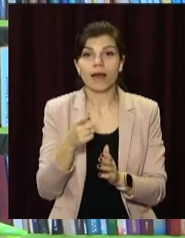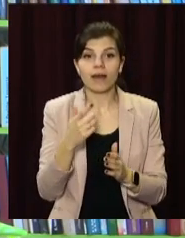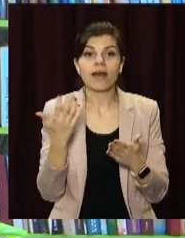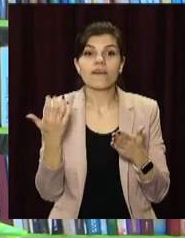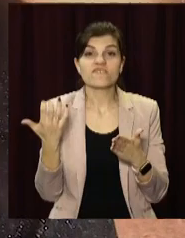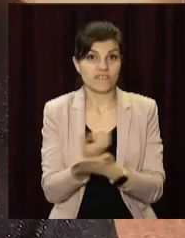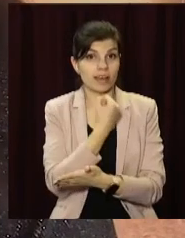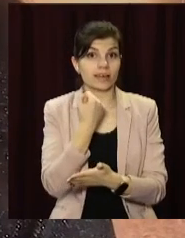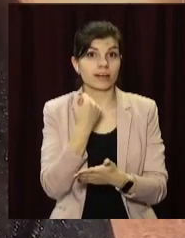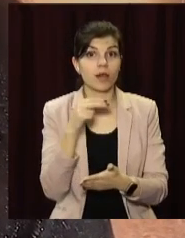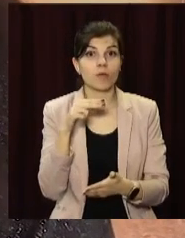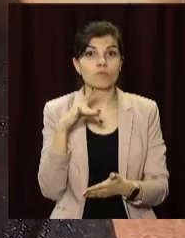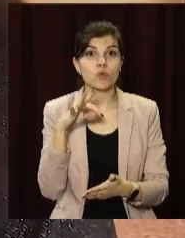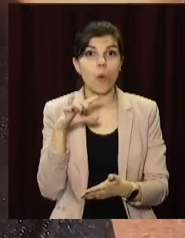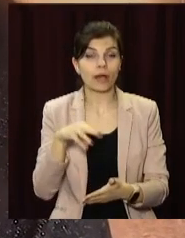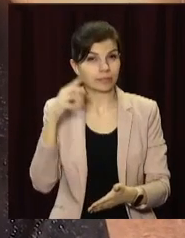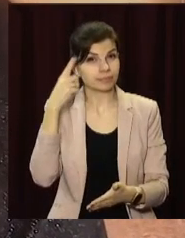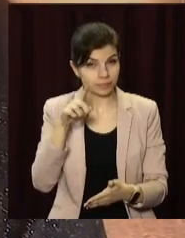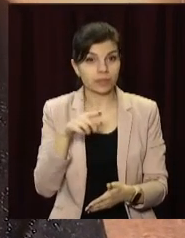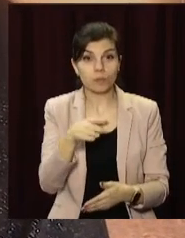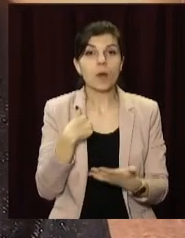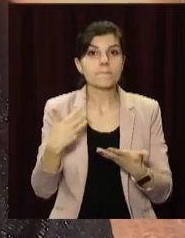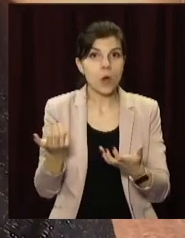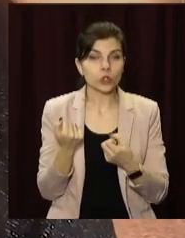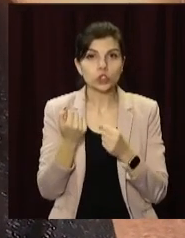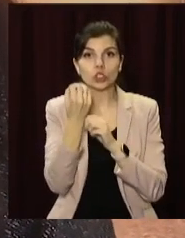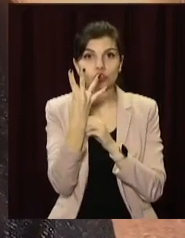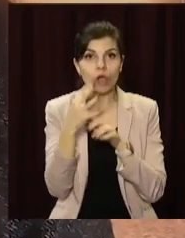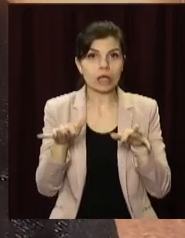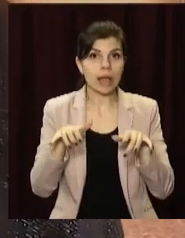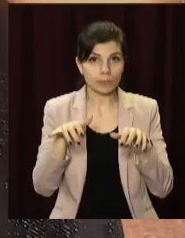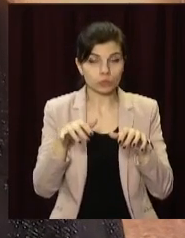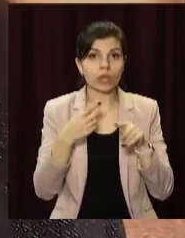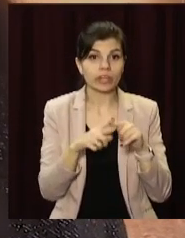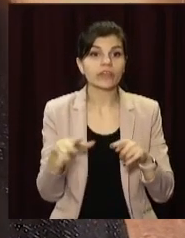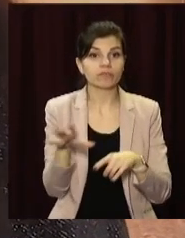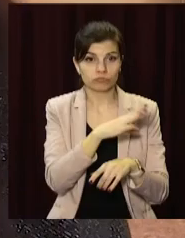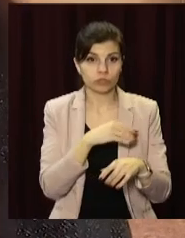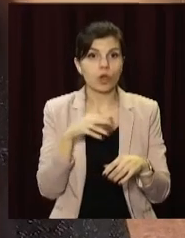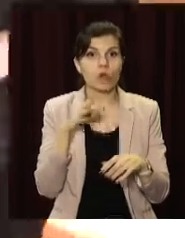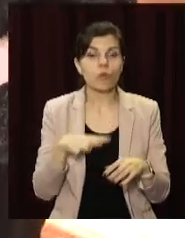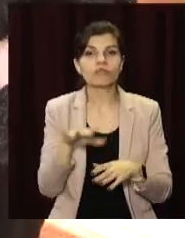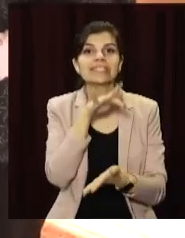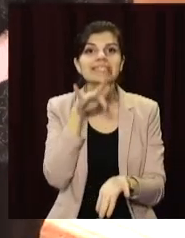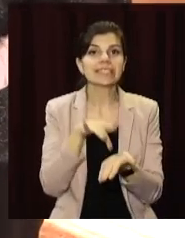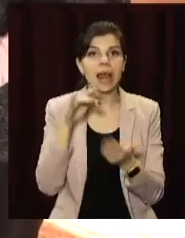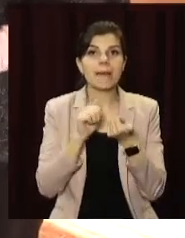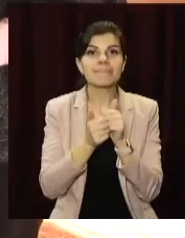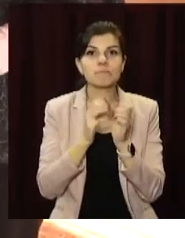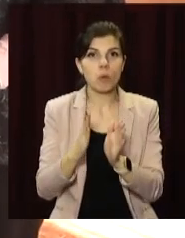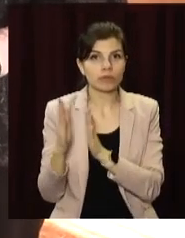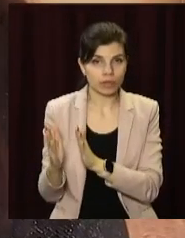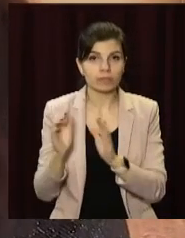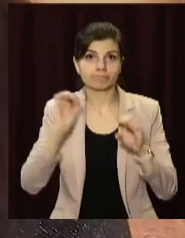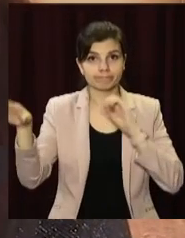«Цифрова освіта». Ми отримали 14 комп'ютерів, і всі ці комп'ютери розійшлися по всій централізованій